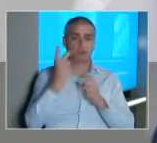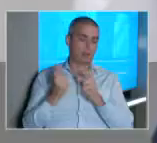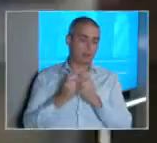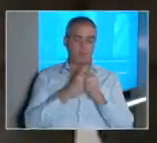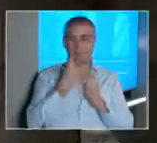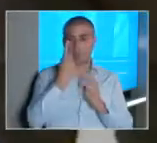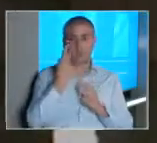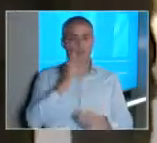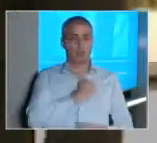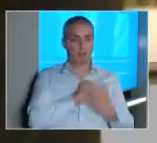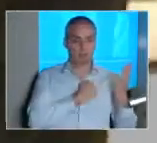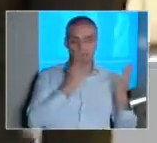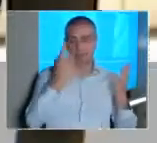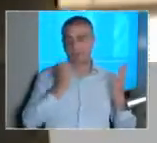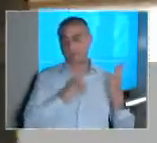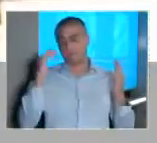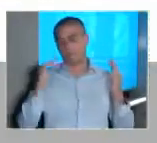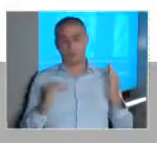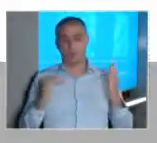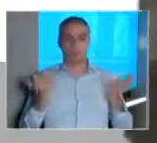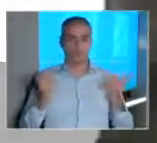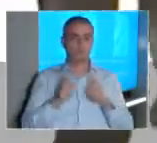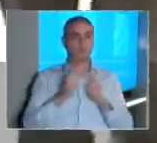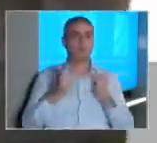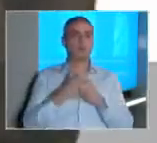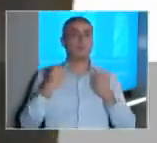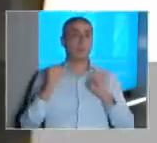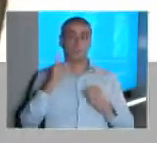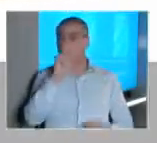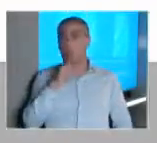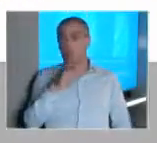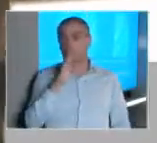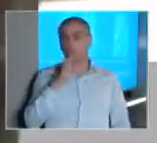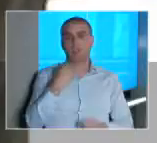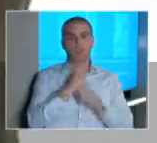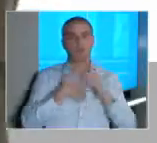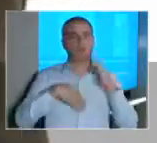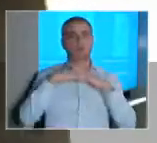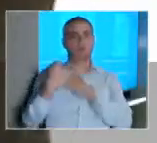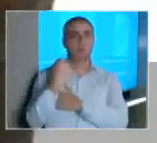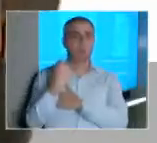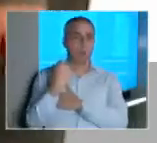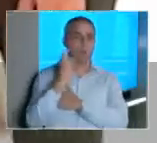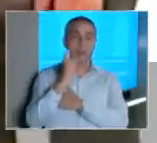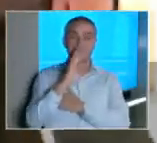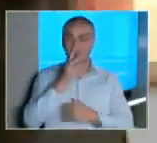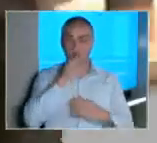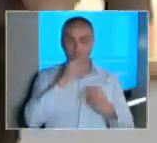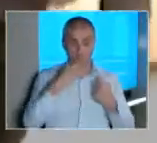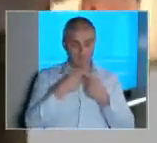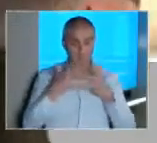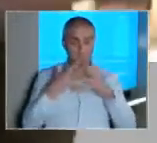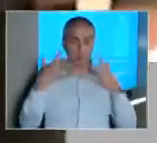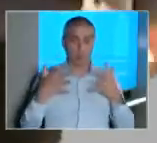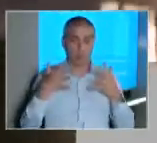מפלגות, אחת יותר דתית, אחת פחות דתית, מה שנקרא מפלגה ליברלית. יכול להיות שזה מה צריך לעשות כדי למקסד את הכוח. אבל אם מדברים על חיבור